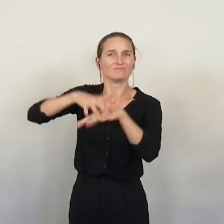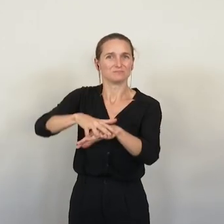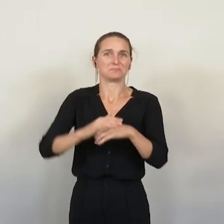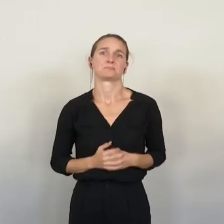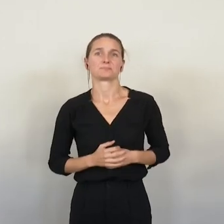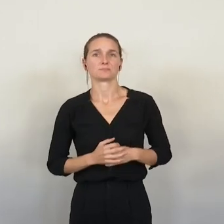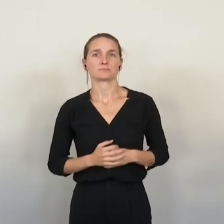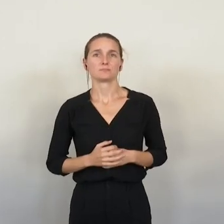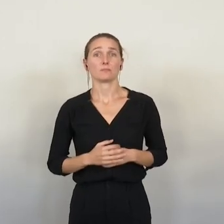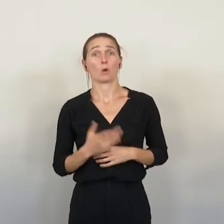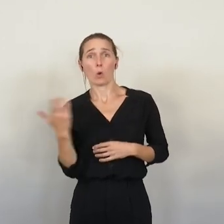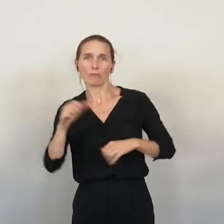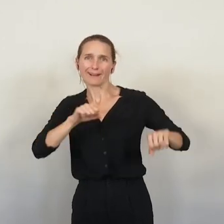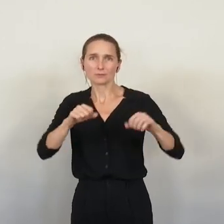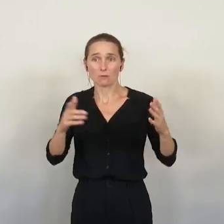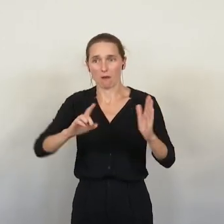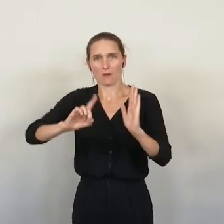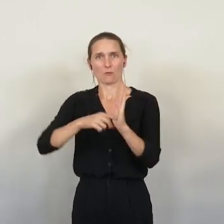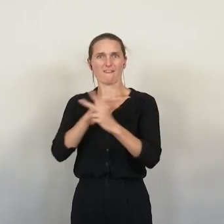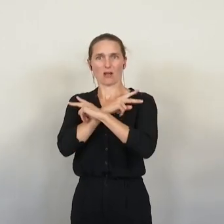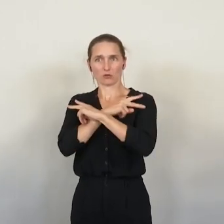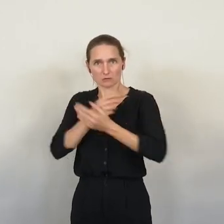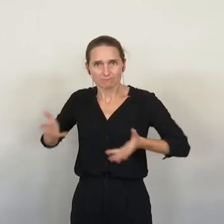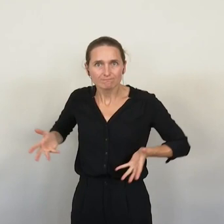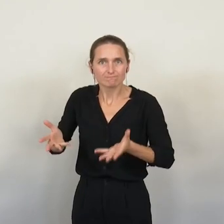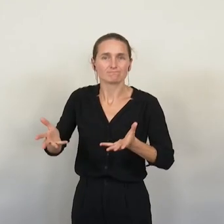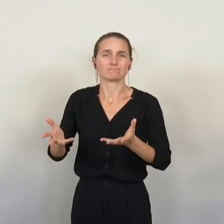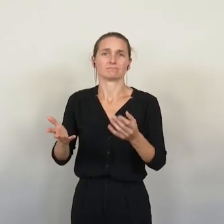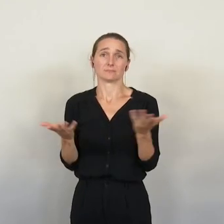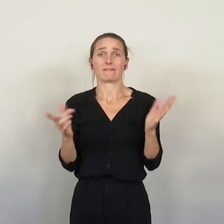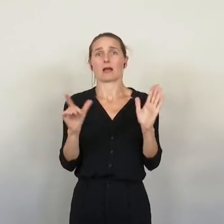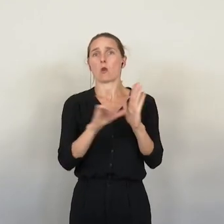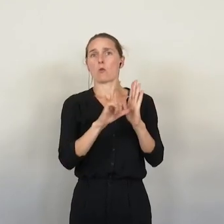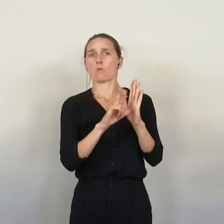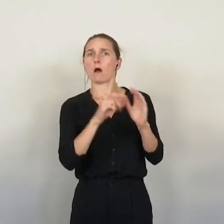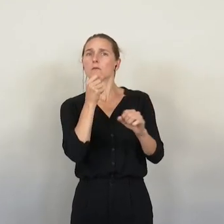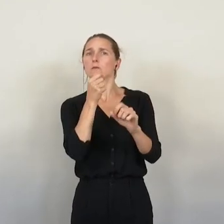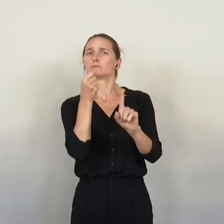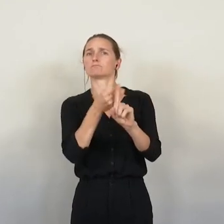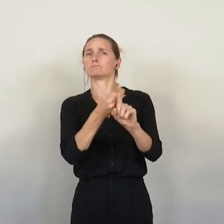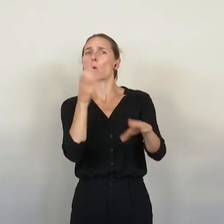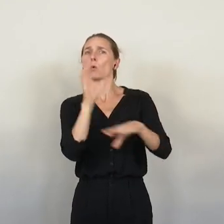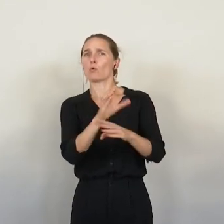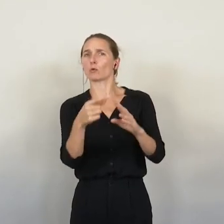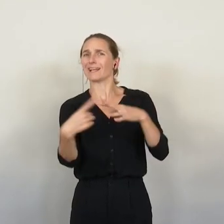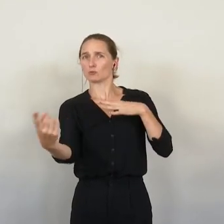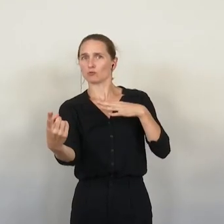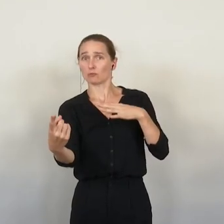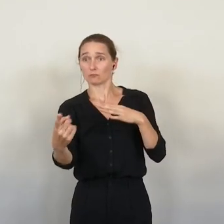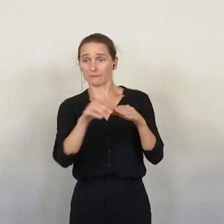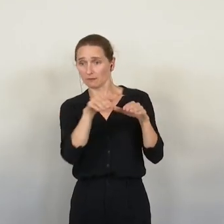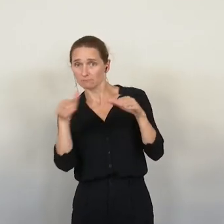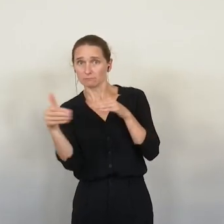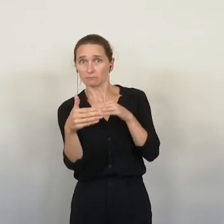droit vacances qui est inscrit dans la loi de lutte contre les exclusions de 1998 à grenob nous mettons en œuvre ce droit aux